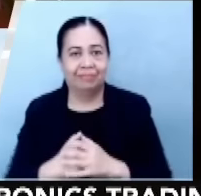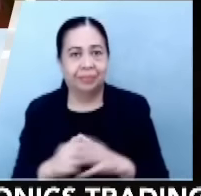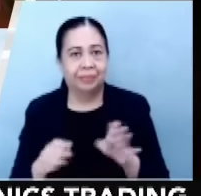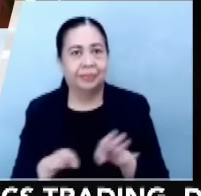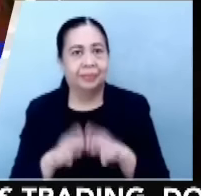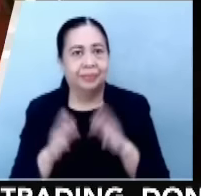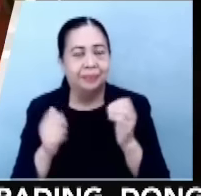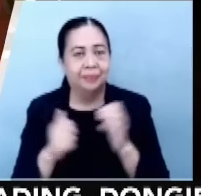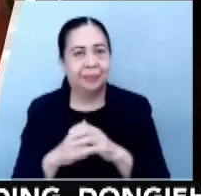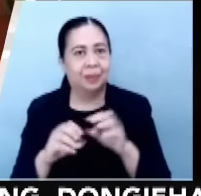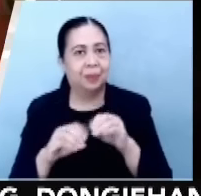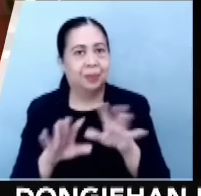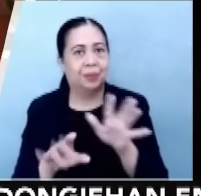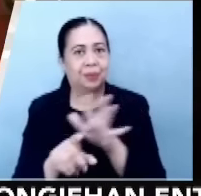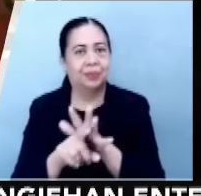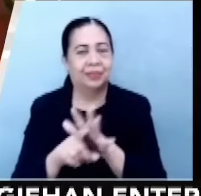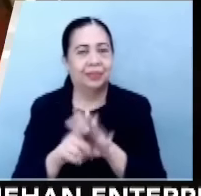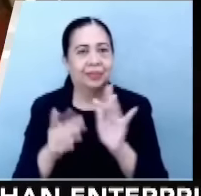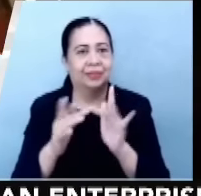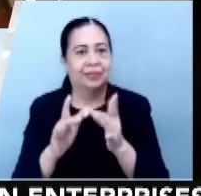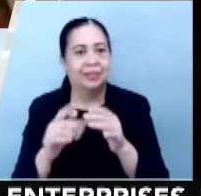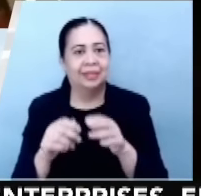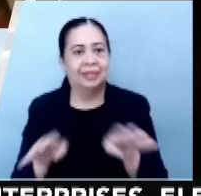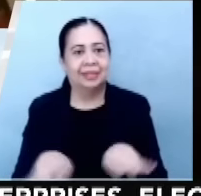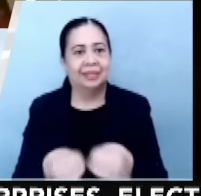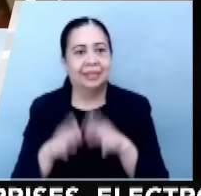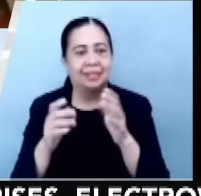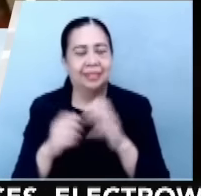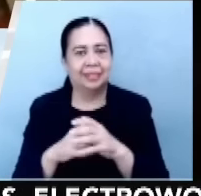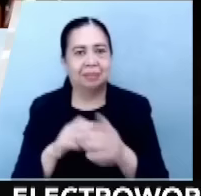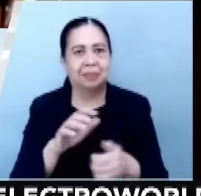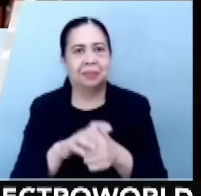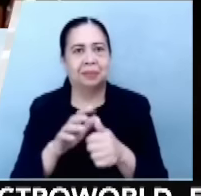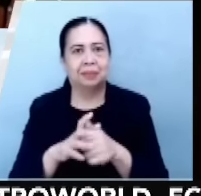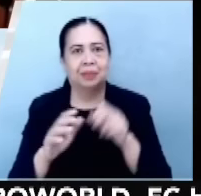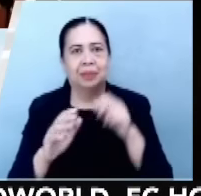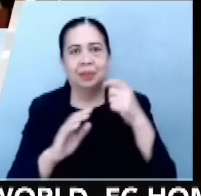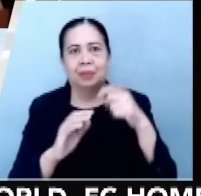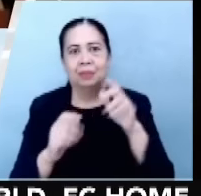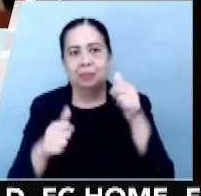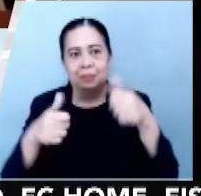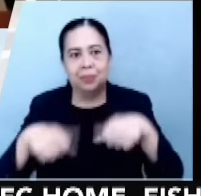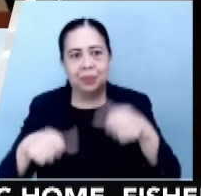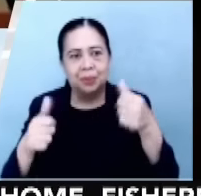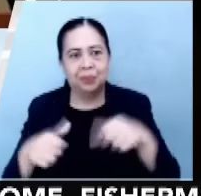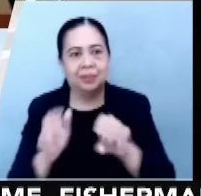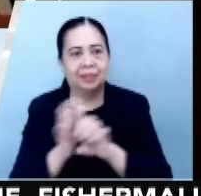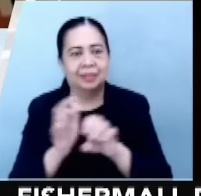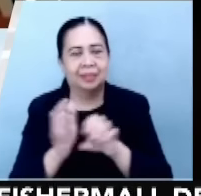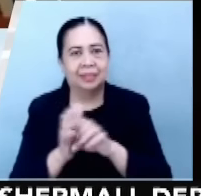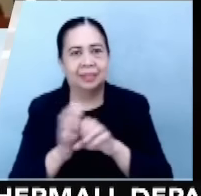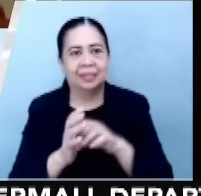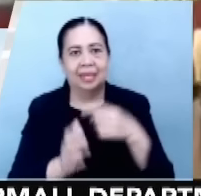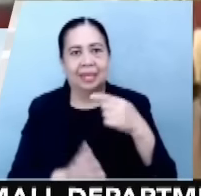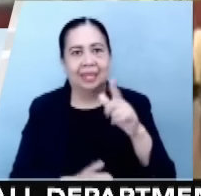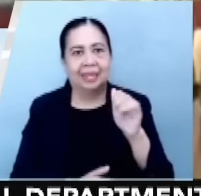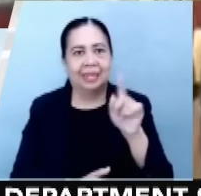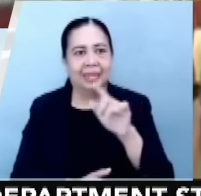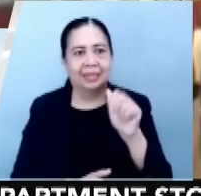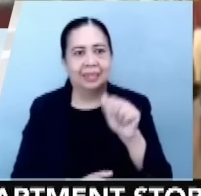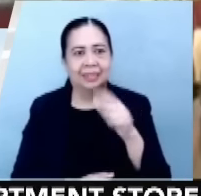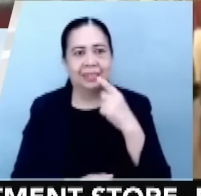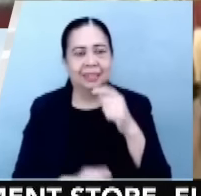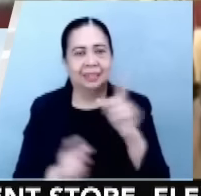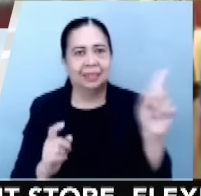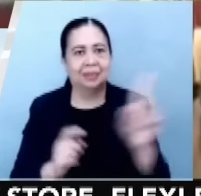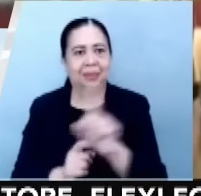trending nito online, ang sabay-sabay na naglabas ang viral posts. Tulad na lang ng kay Glyza De Castro na nag-video bomb sa mga nasa